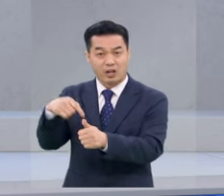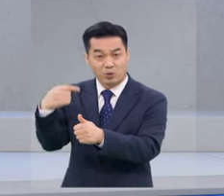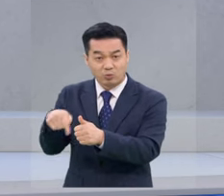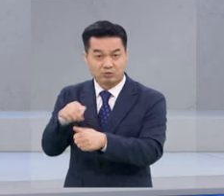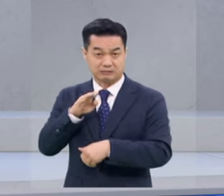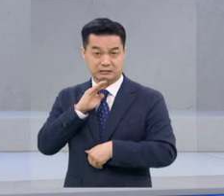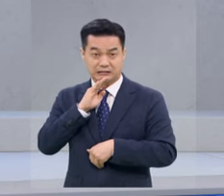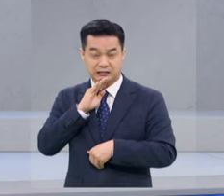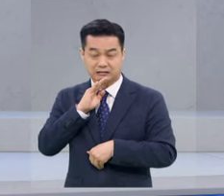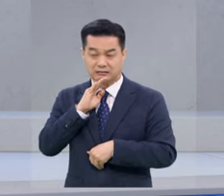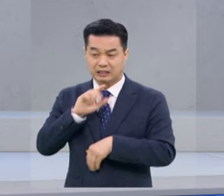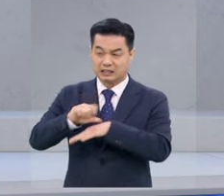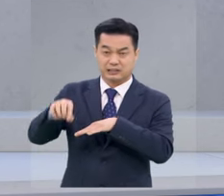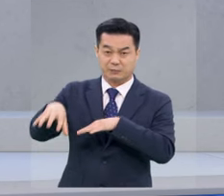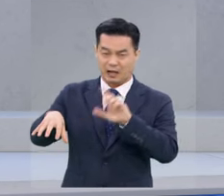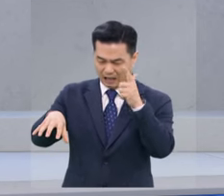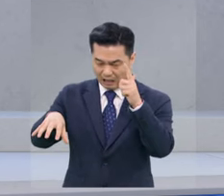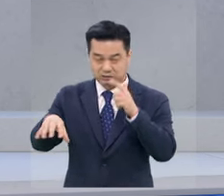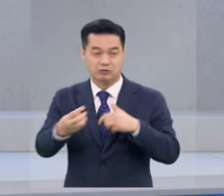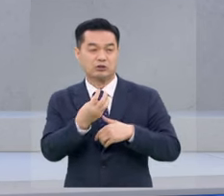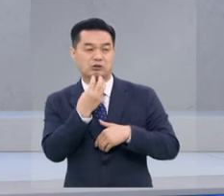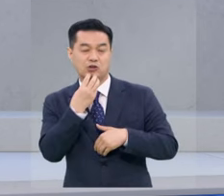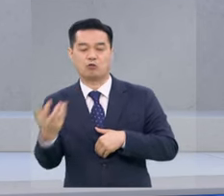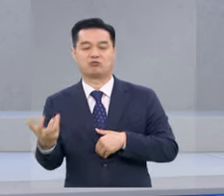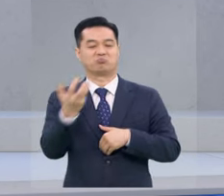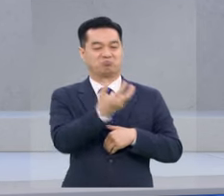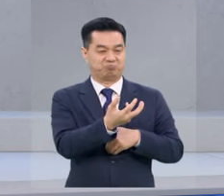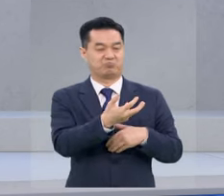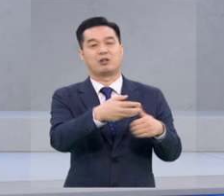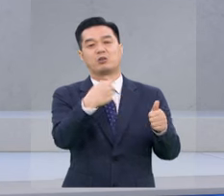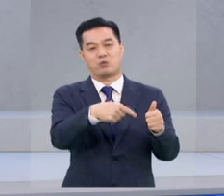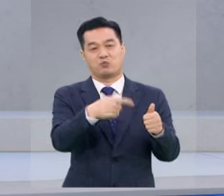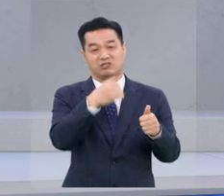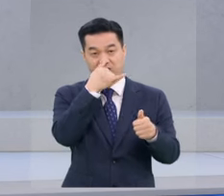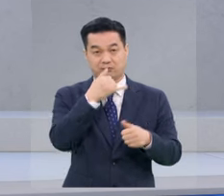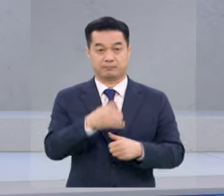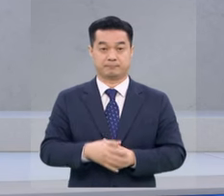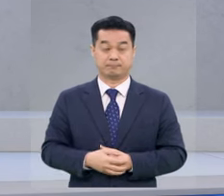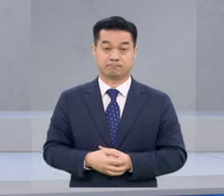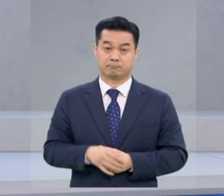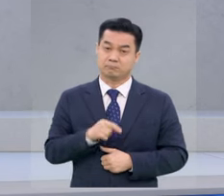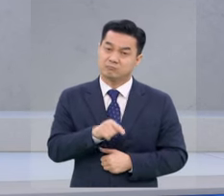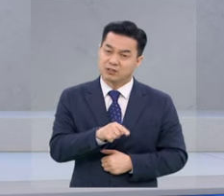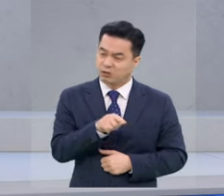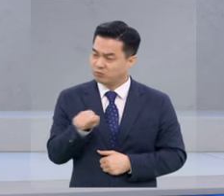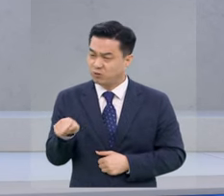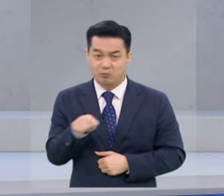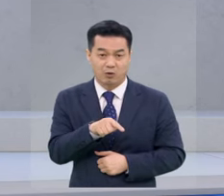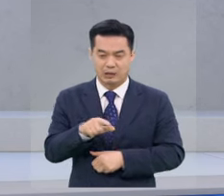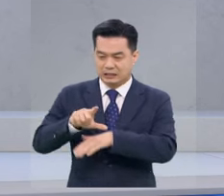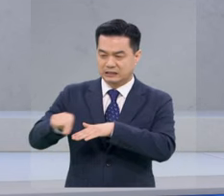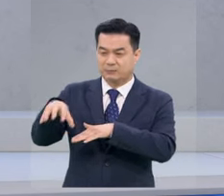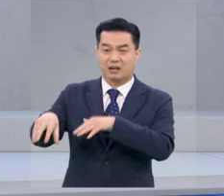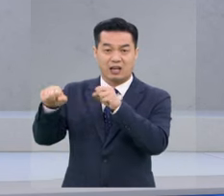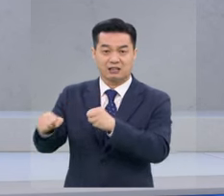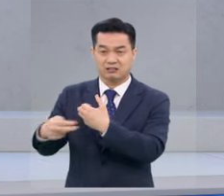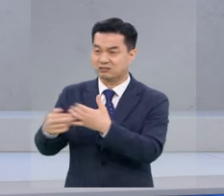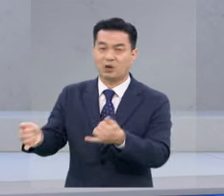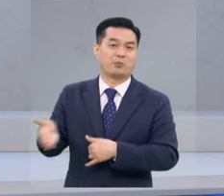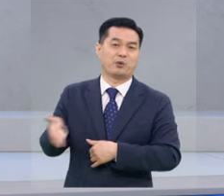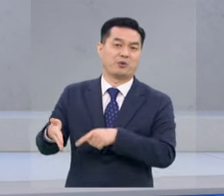실제로는 서울의 재벌 협력 병원에서 이루어지고 있습니다 이것이 지방에 있어야 할 의사가 없는